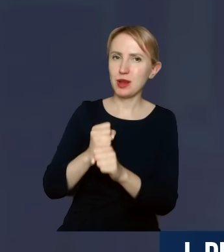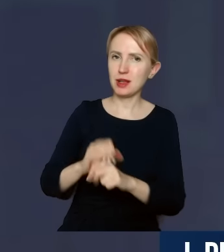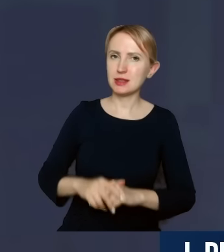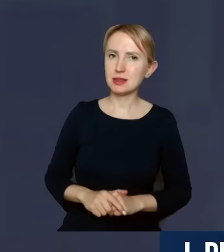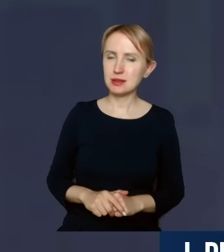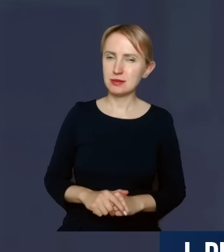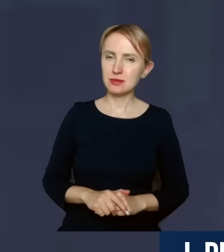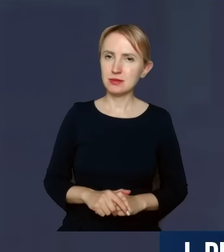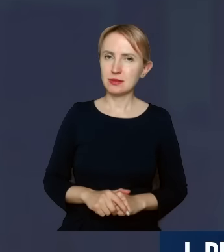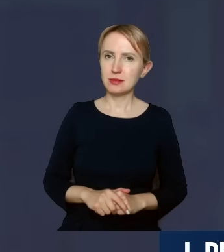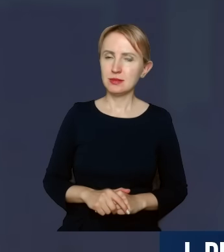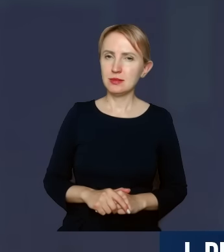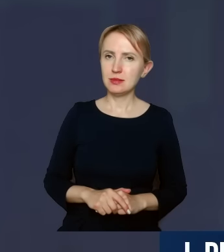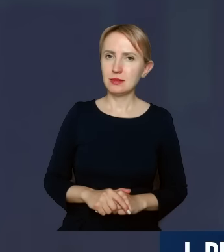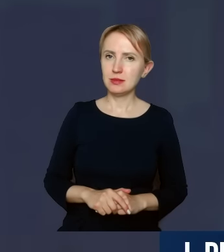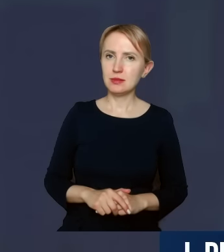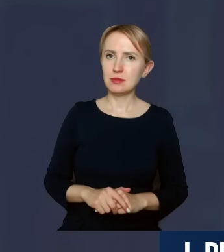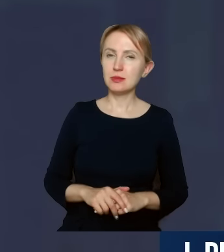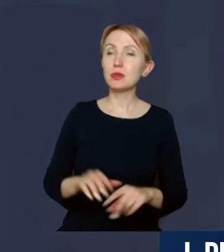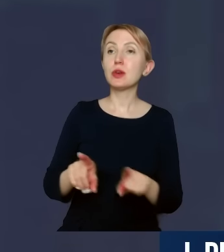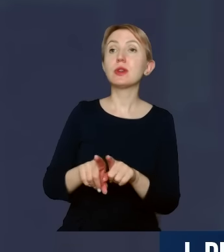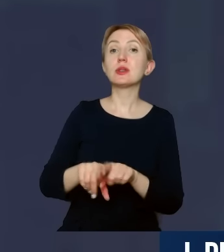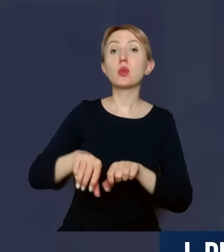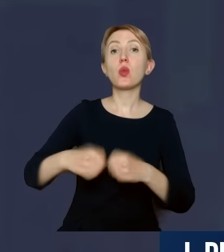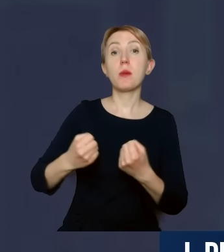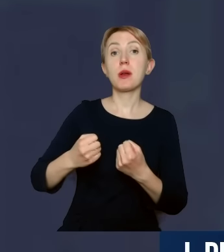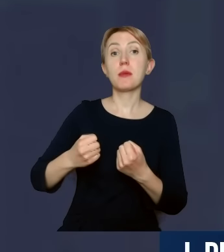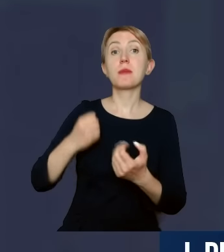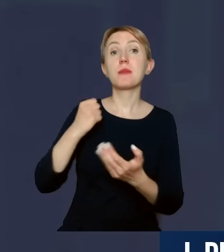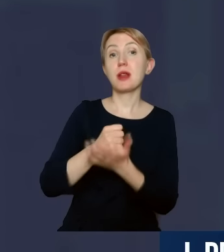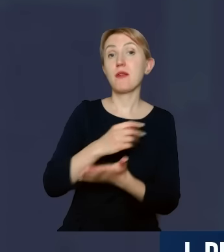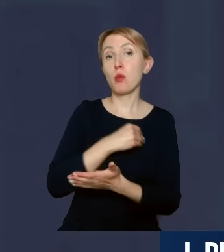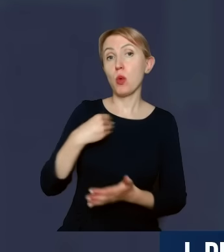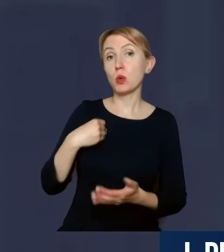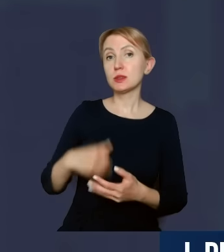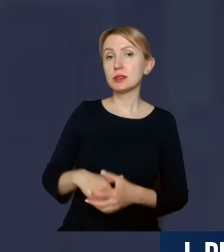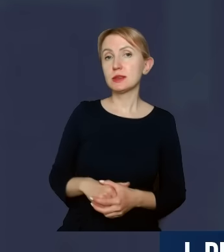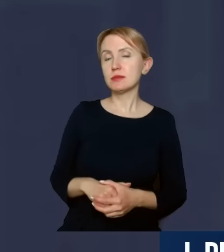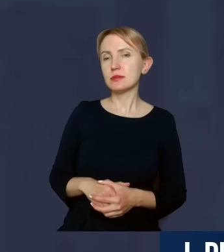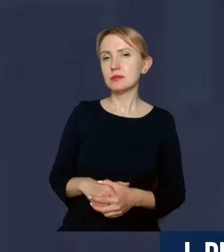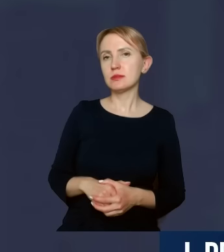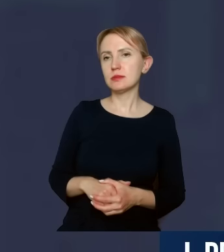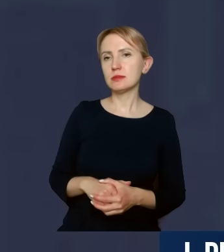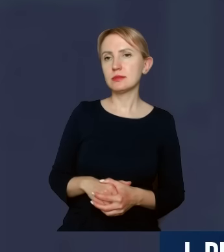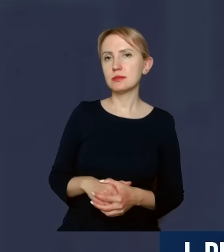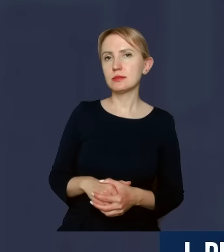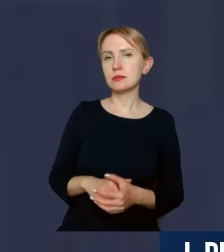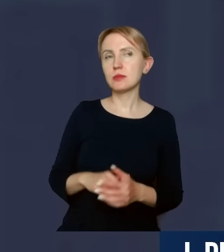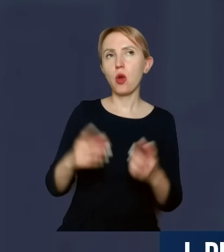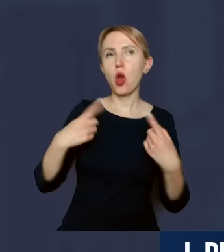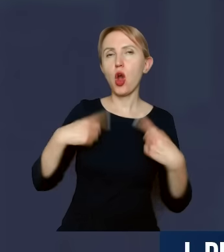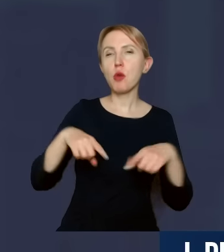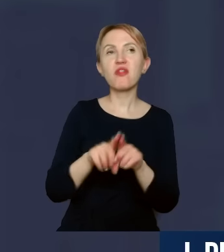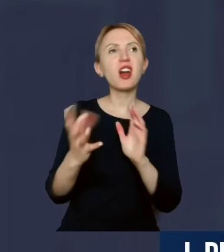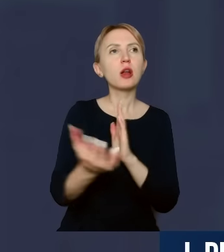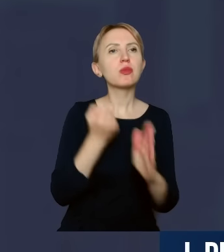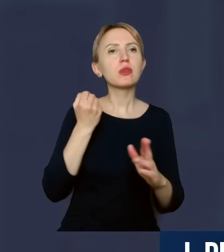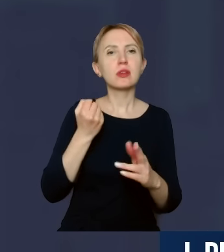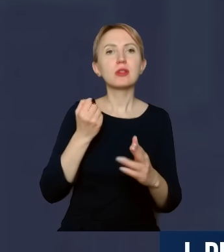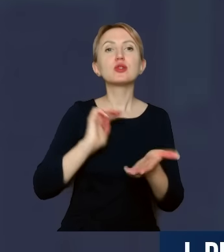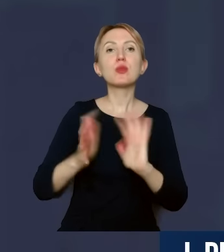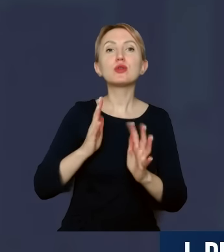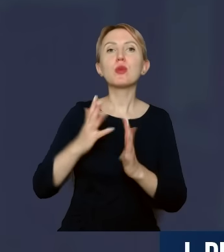jest również naruszaniem obowiązującego w Rzeczpospolitej prawa. I pozbawianiem jakby obywateli instrumentu prawa do tego,